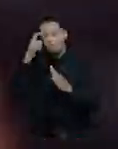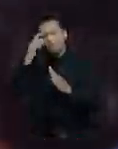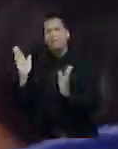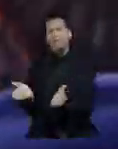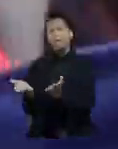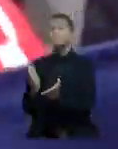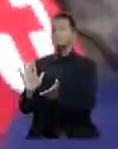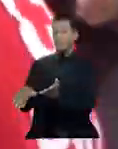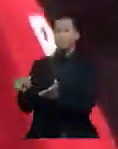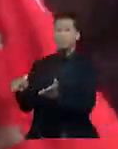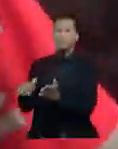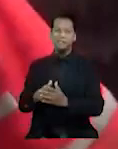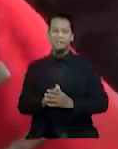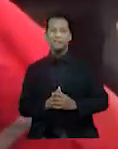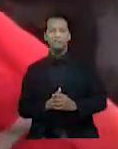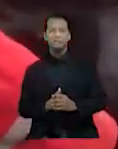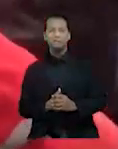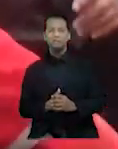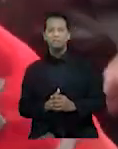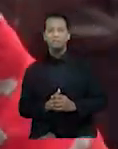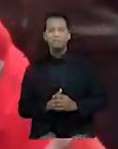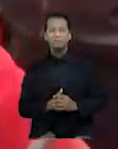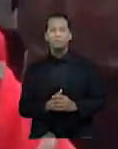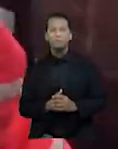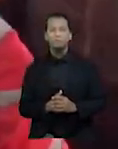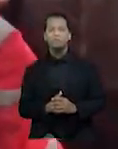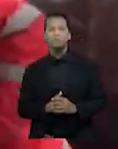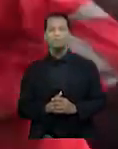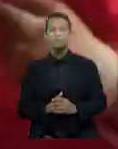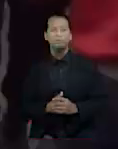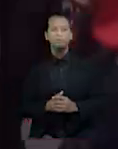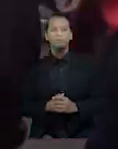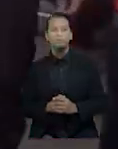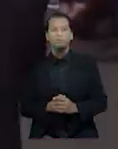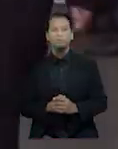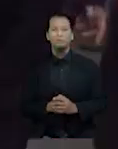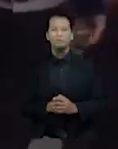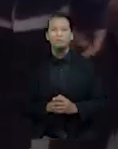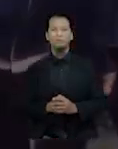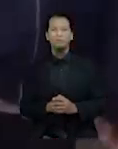Dari Sukabumi, Jawa Barat, Budi Setiawan melaporkan.